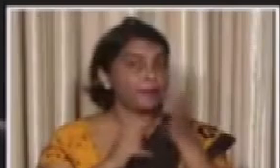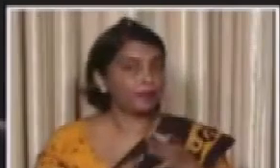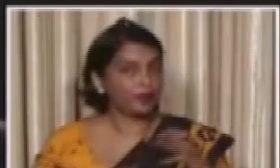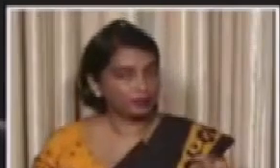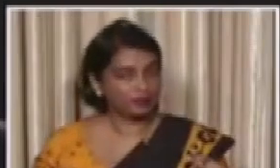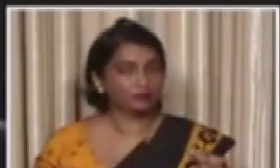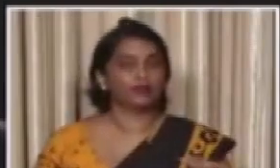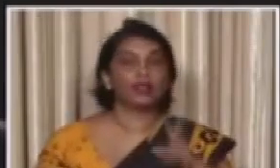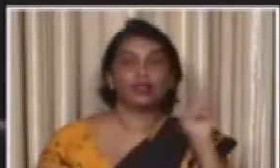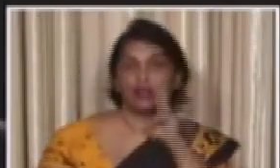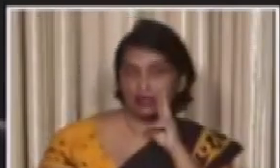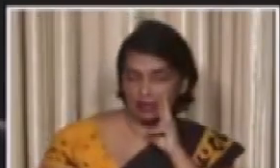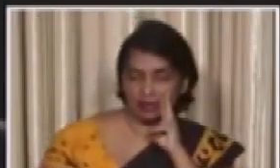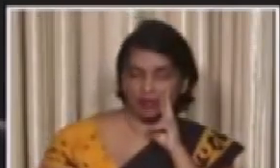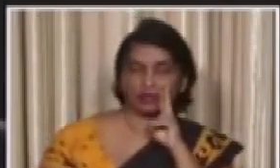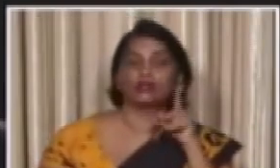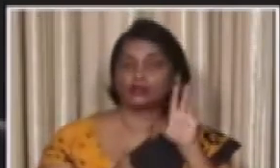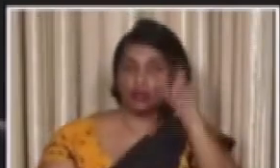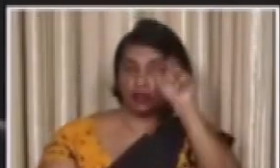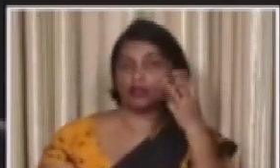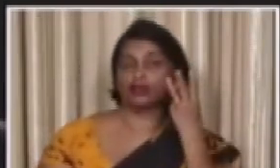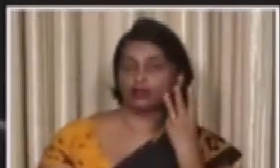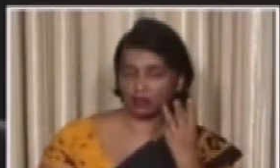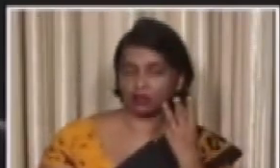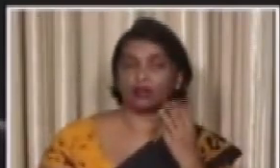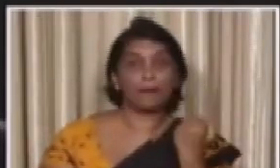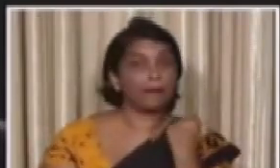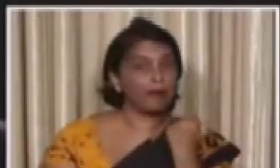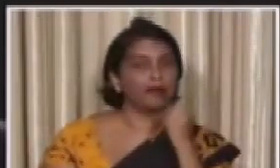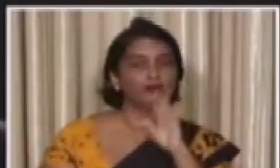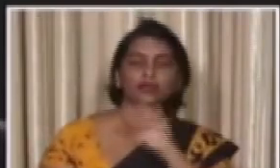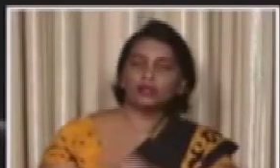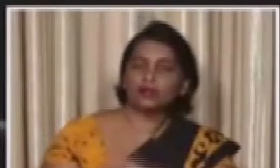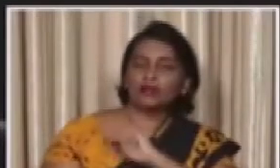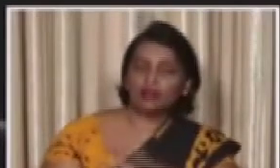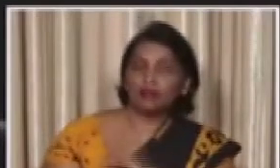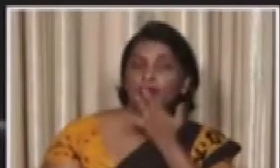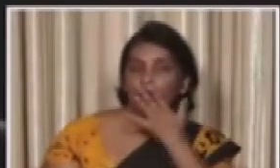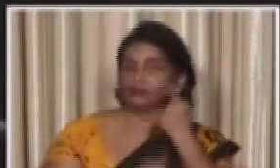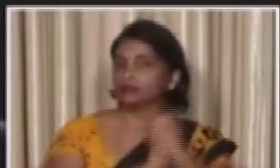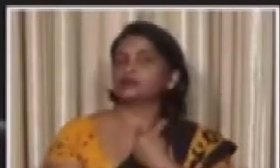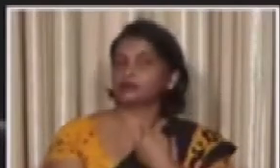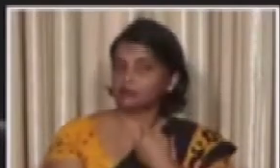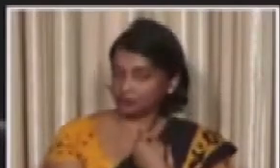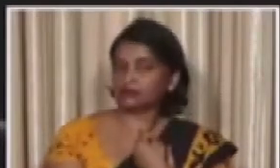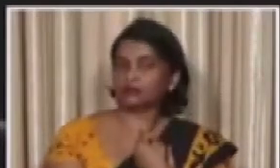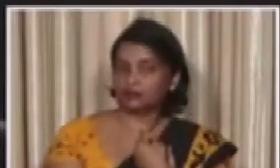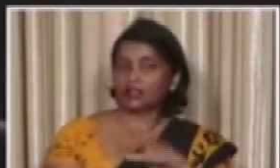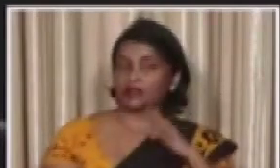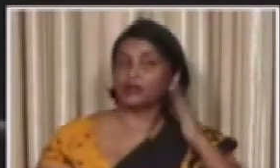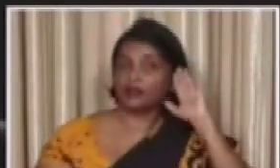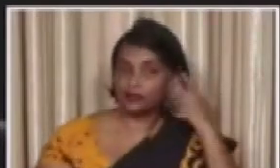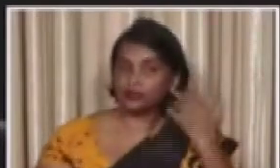ප්‍රේමදාස, රනිල් වික්‍රමසිංහ කියන තුන්දෙනාම බලය සඳහා ඉවසන්න කියන පාඩම අපිට ප්‍රගුණ කරපු අය.